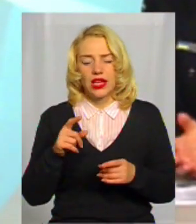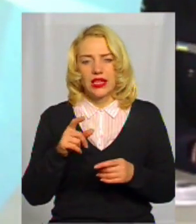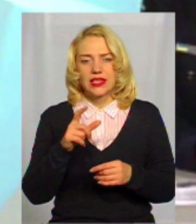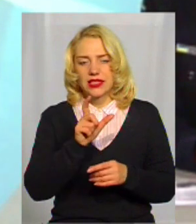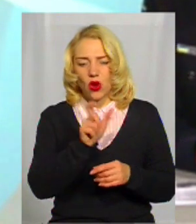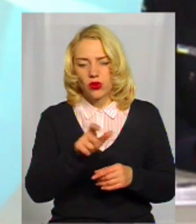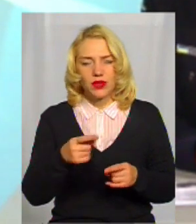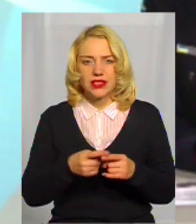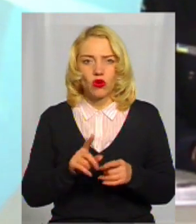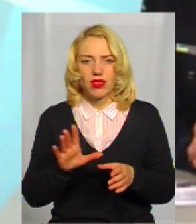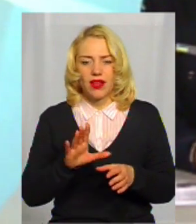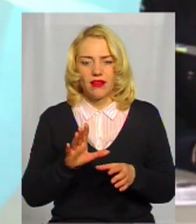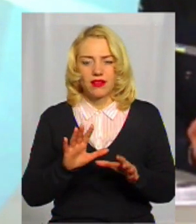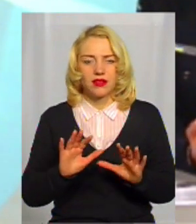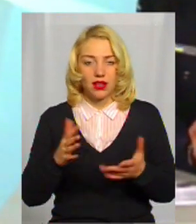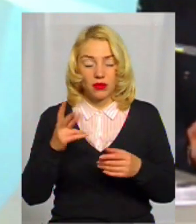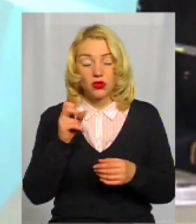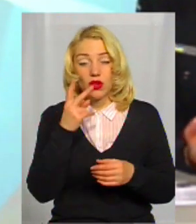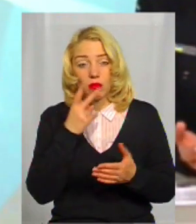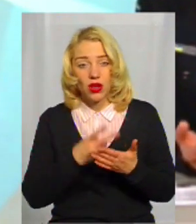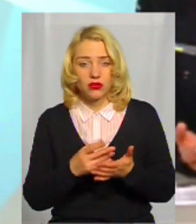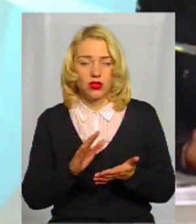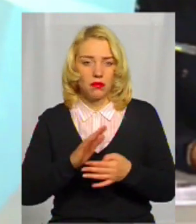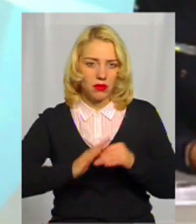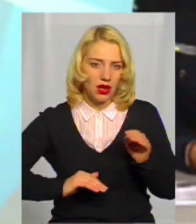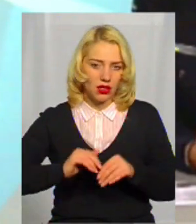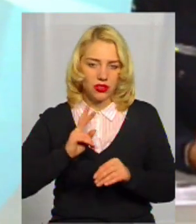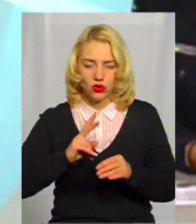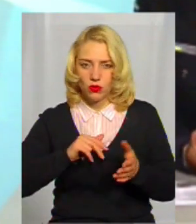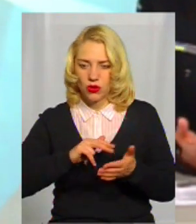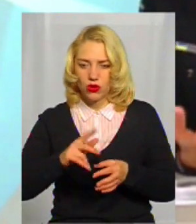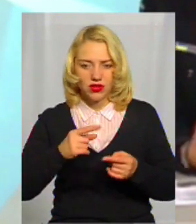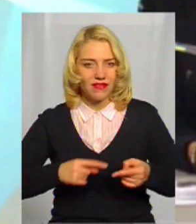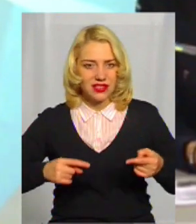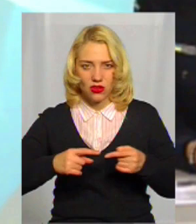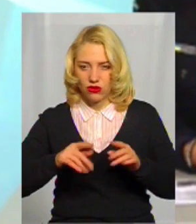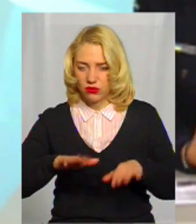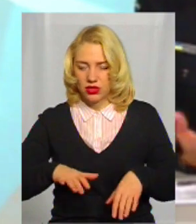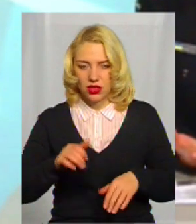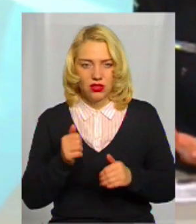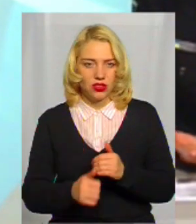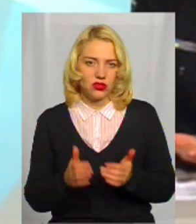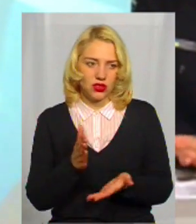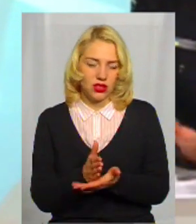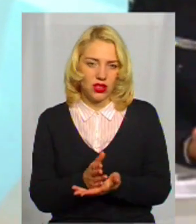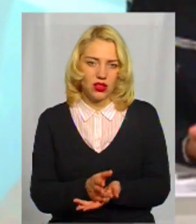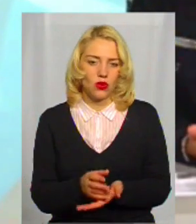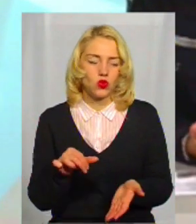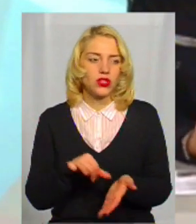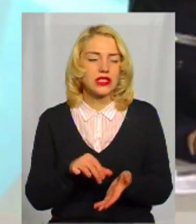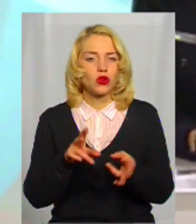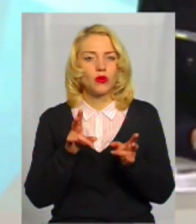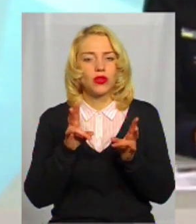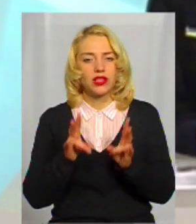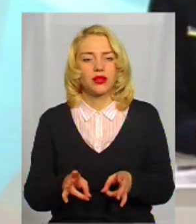як показує практика, кожен, хто переходить в нестановому місці, дуже часто є учасником ДТП, є